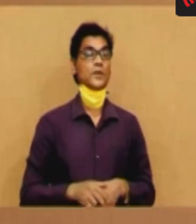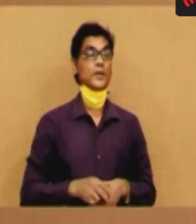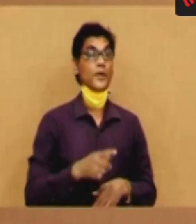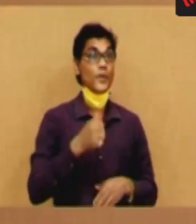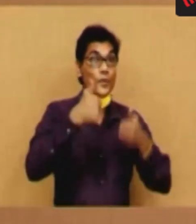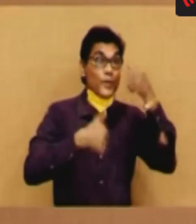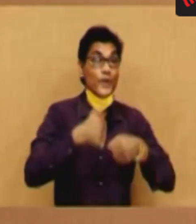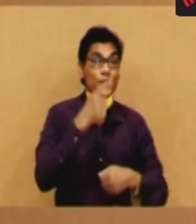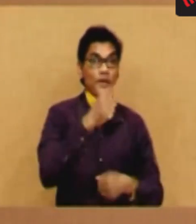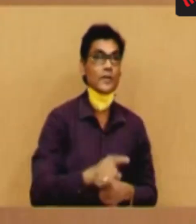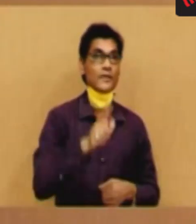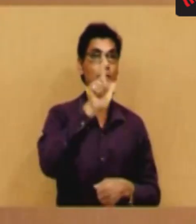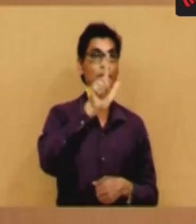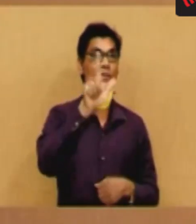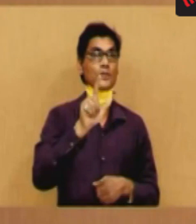ପରୀକ୍ଷିତ ନମୁନା ହେଉଛି